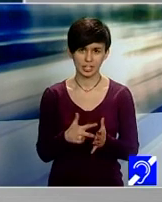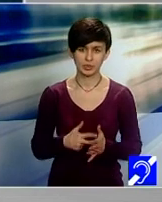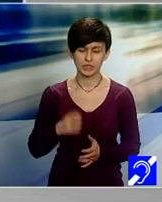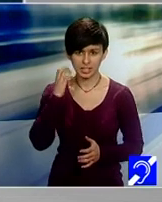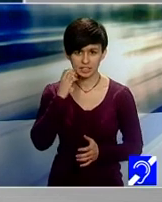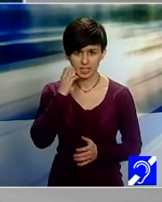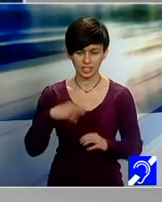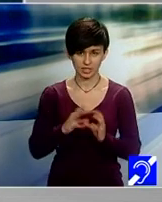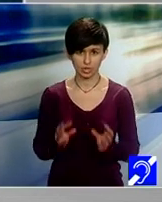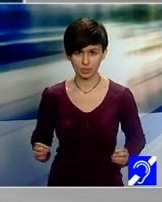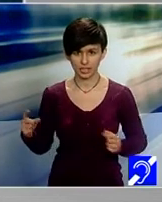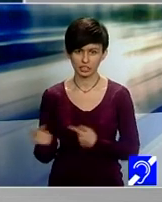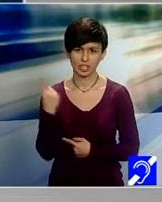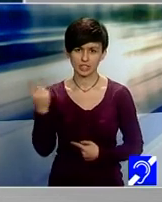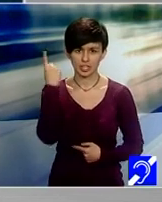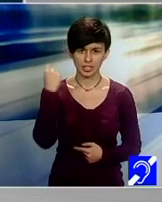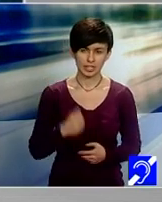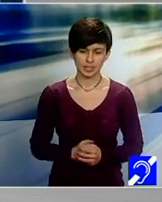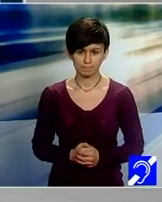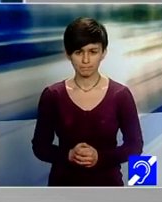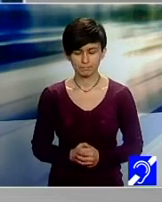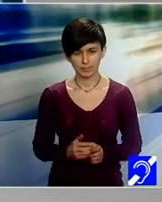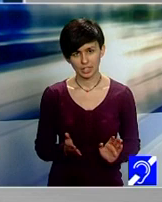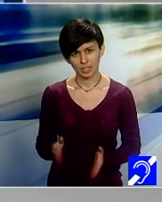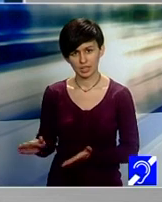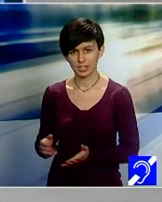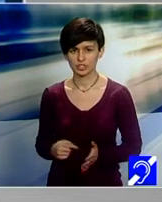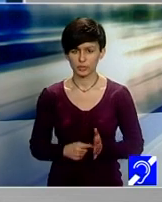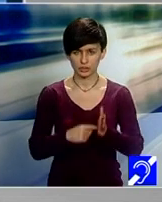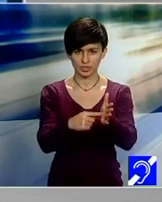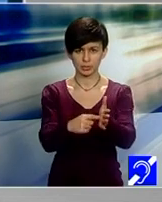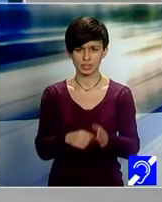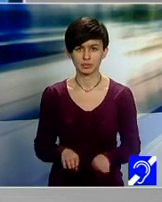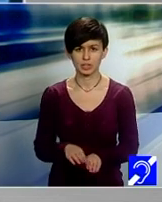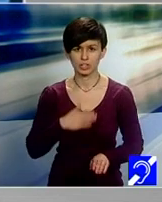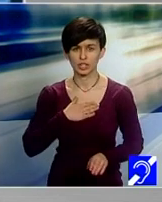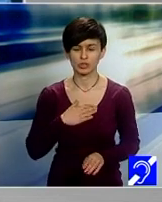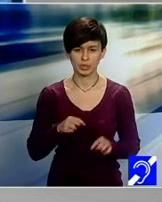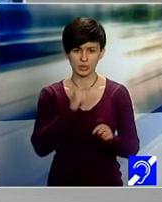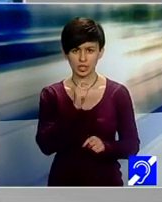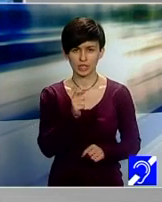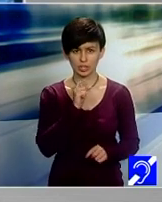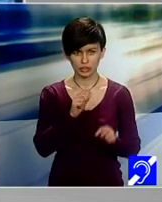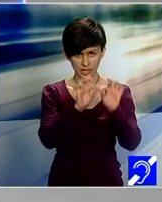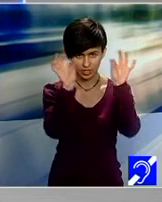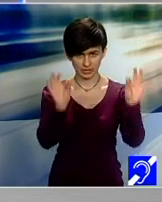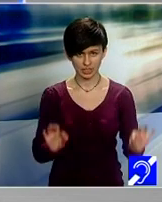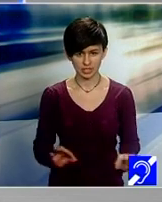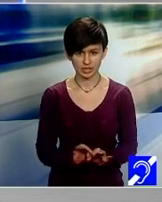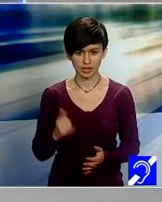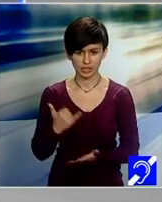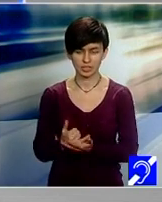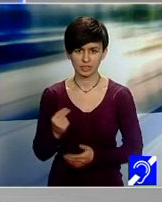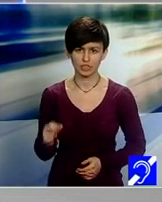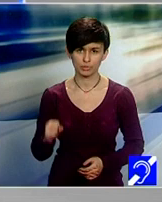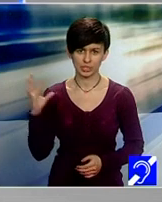străinătate. Dar mai întâi vi-l prezint pe colegul meu, Remus Florescu, jurnalist la cotidianul Adevărul. Bună ziua, Remus! Bună bine ziua și bine